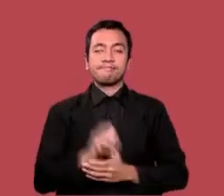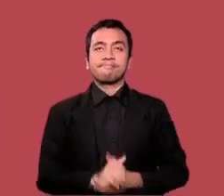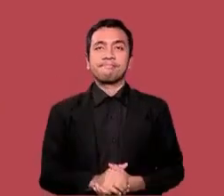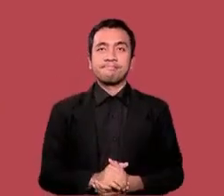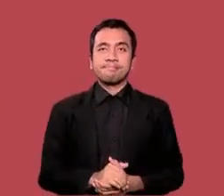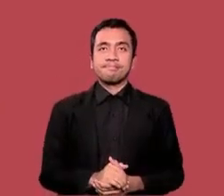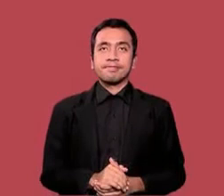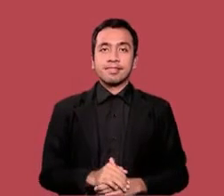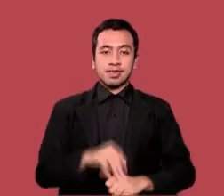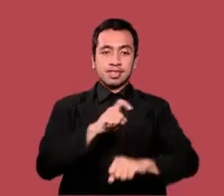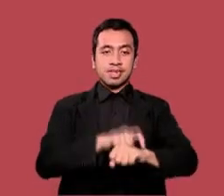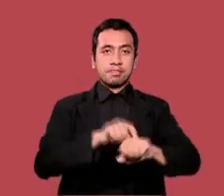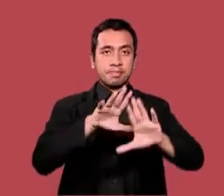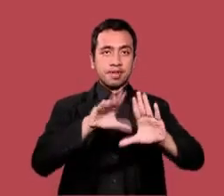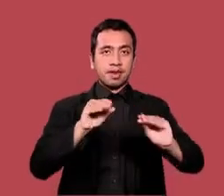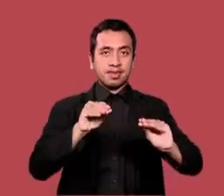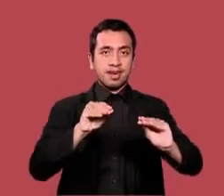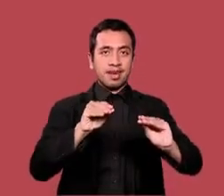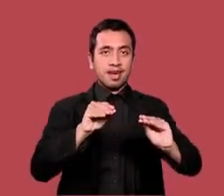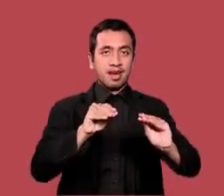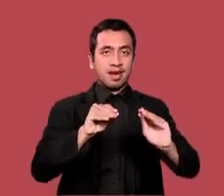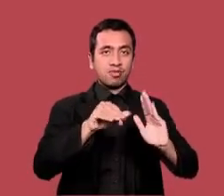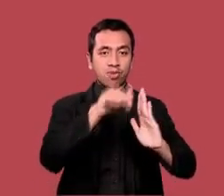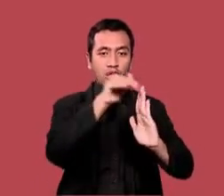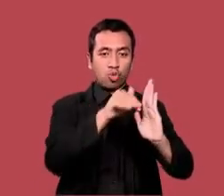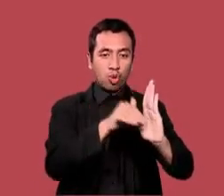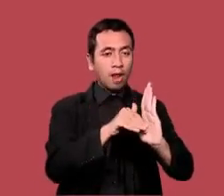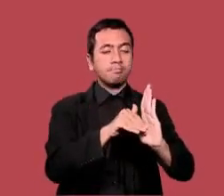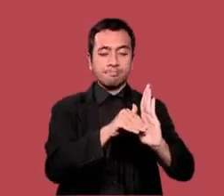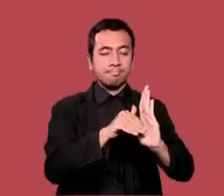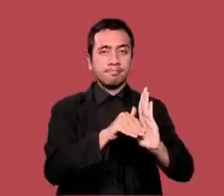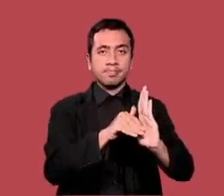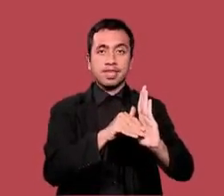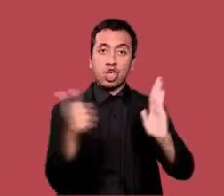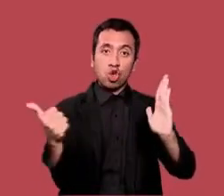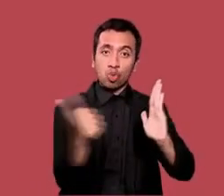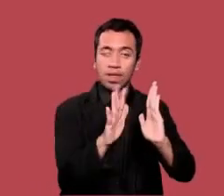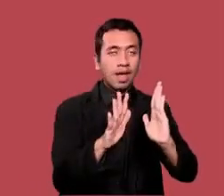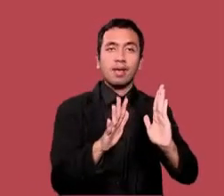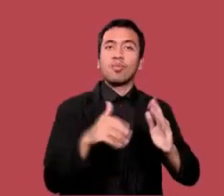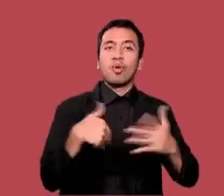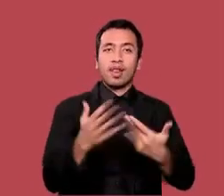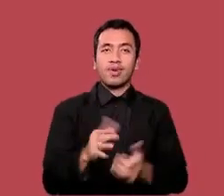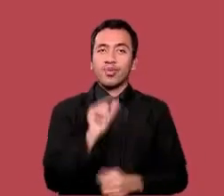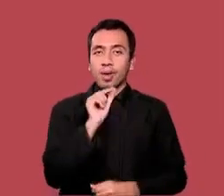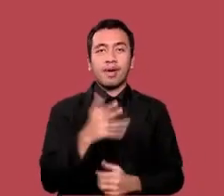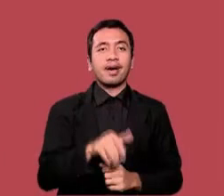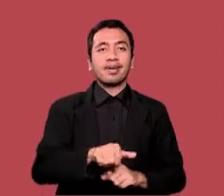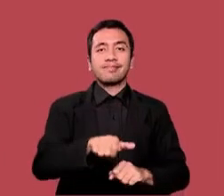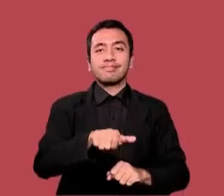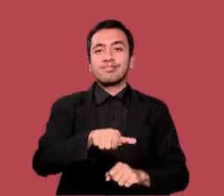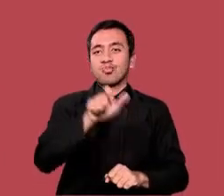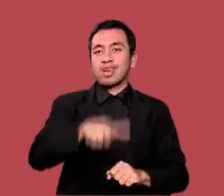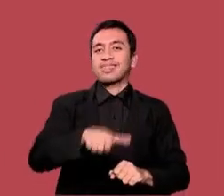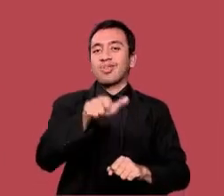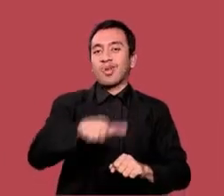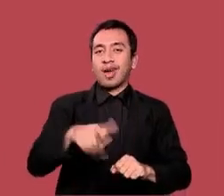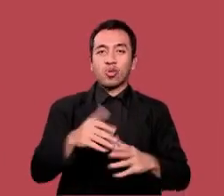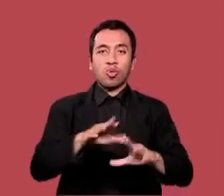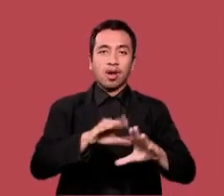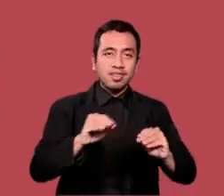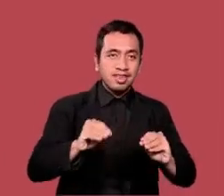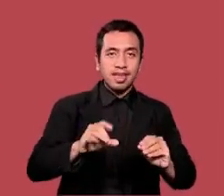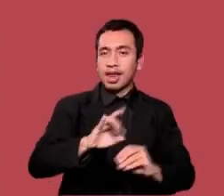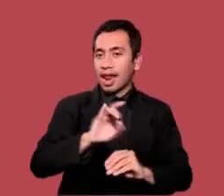jam kerja dikecualikan untuk jenis dan sifat pekerjaan yang dijalankan secara terus-menerus jumlah pegawai karyawan